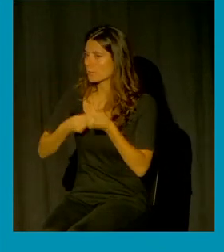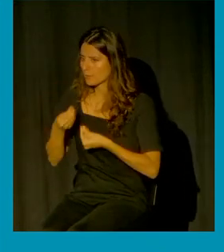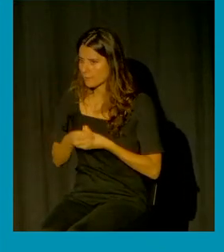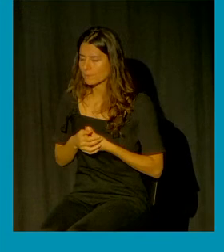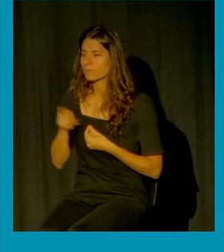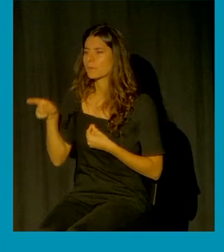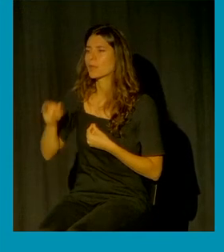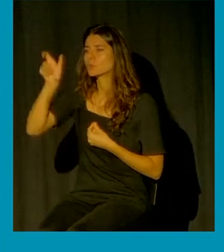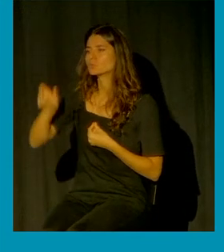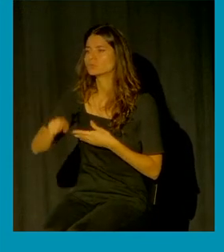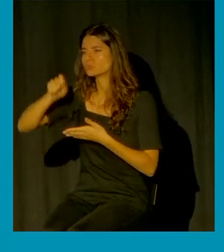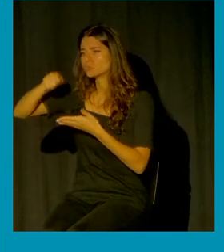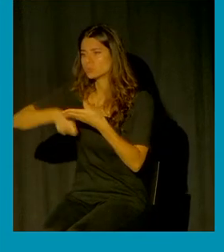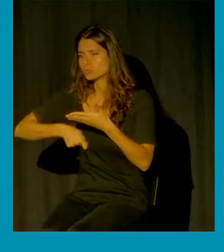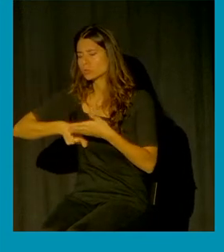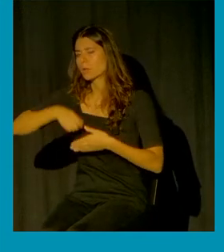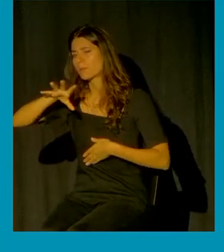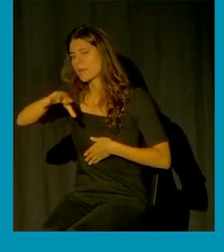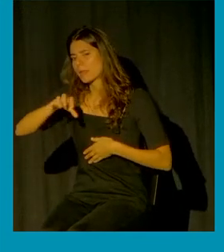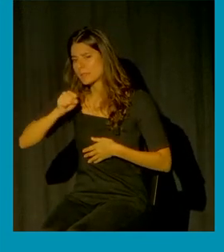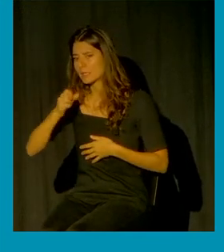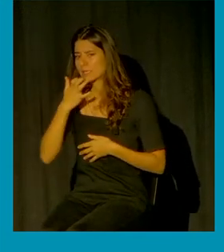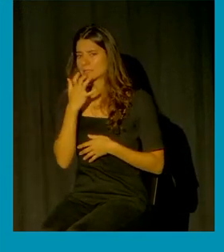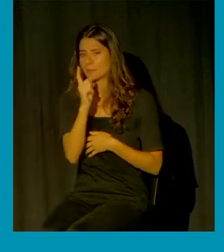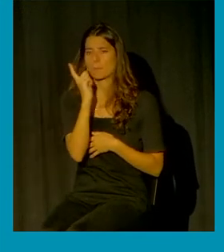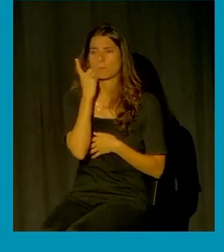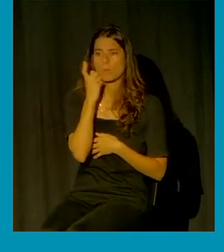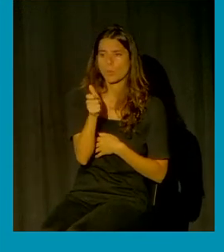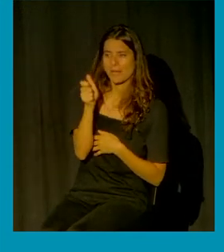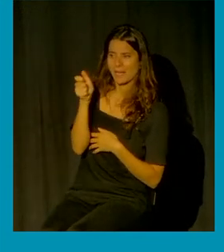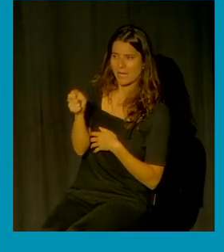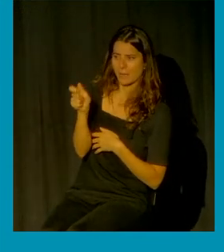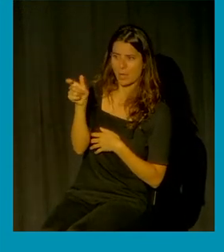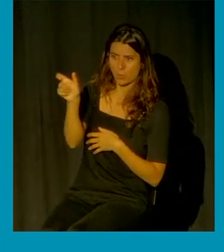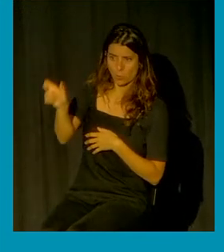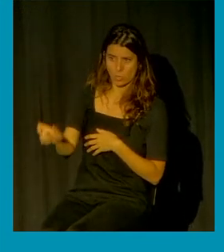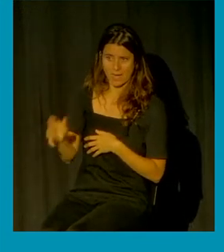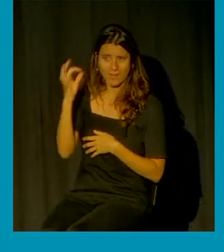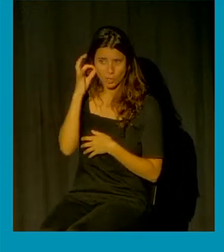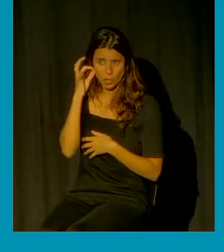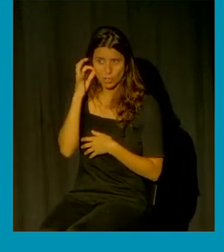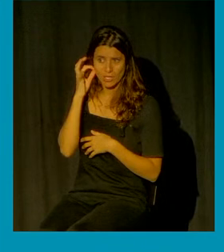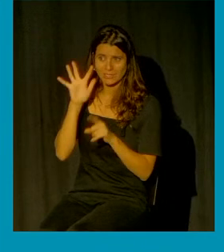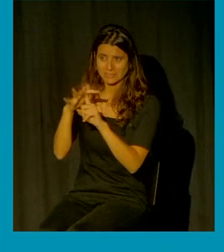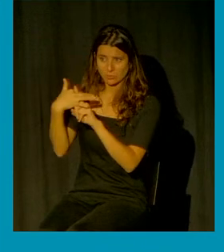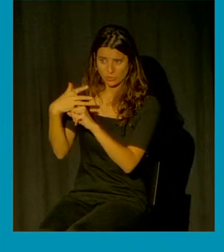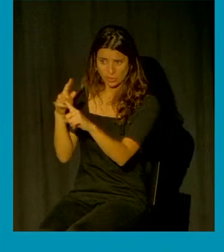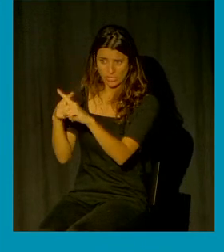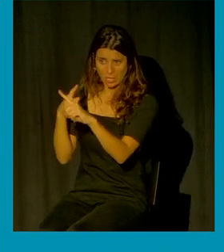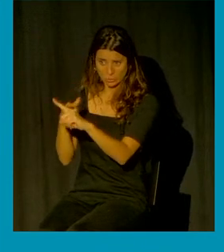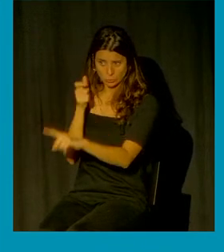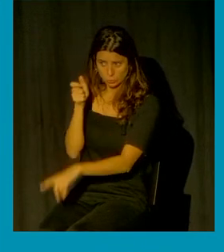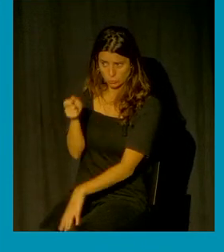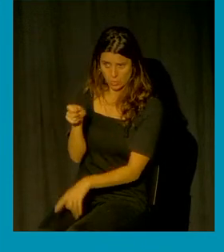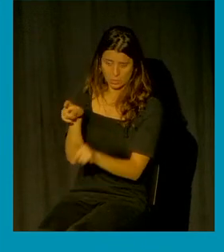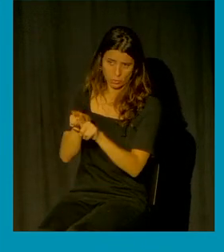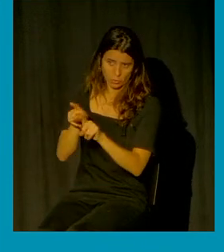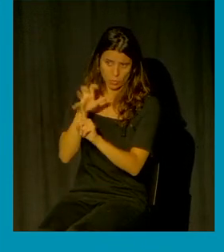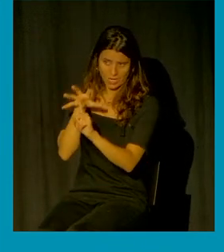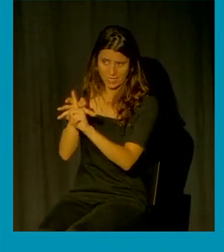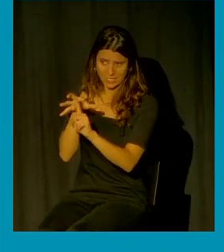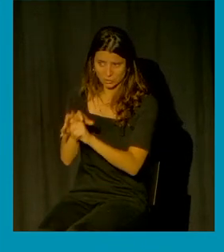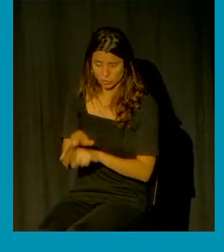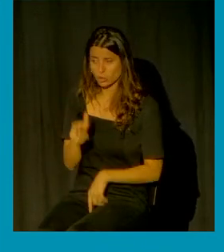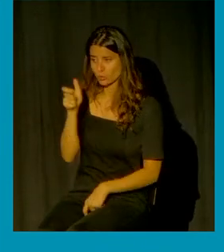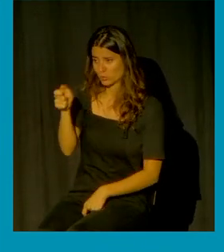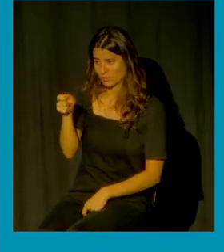entendre que el fet d'agafar un mòbil i gravar una noia en una situació sexualitzada com en aquest cas és una agressió això era